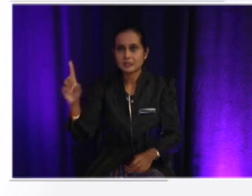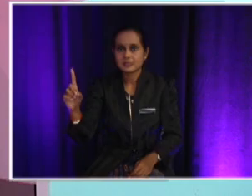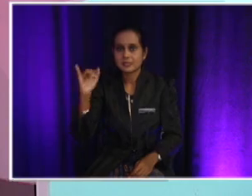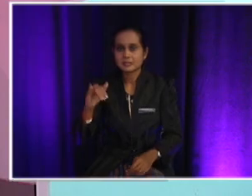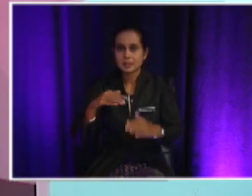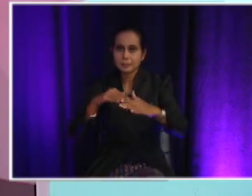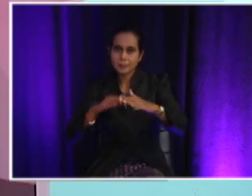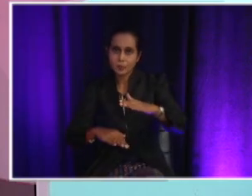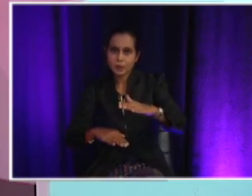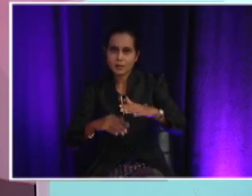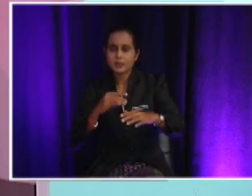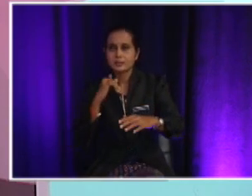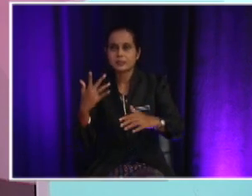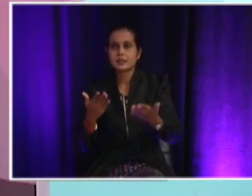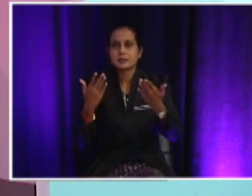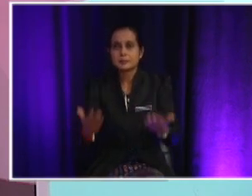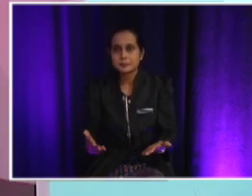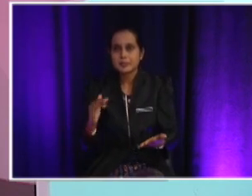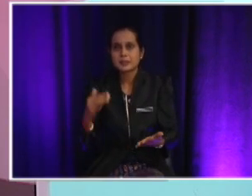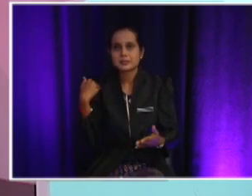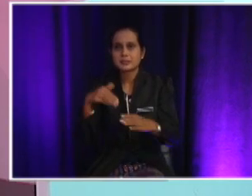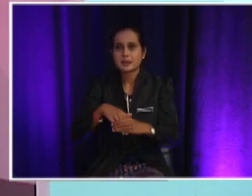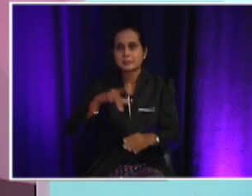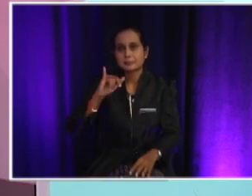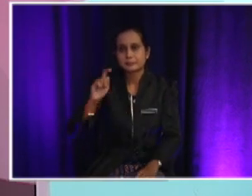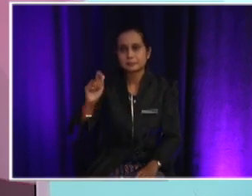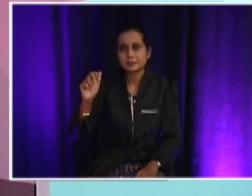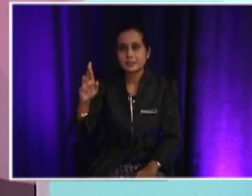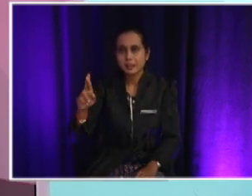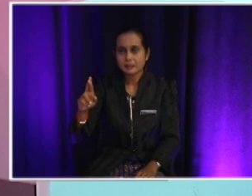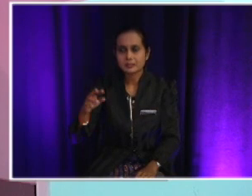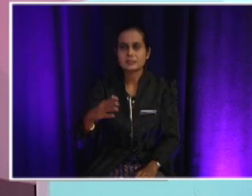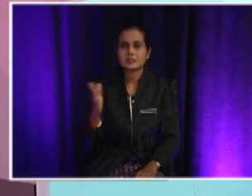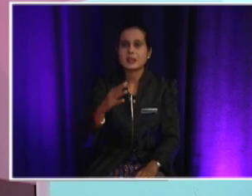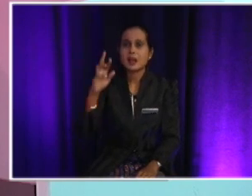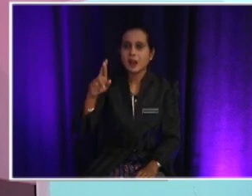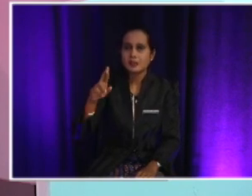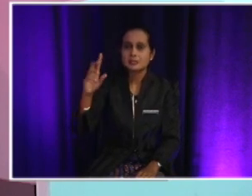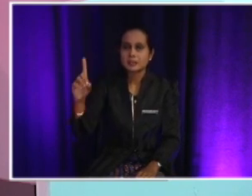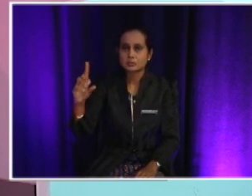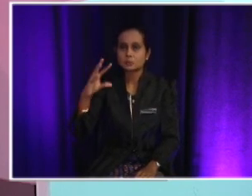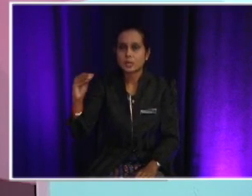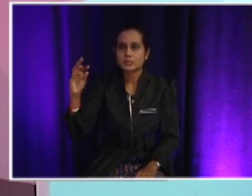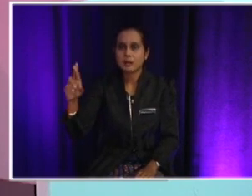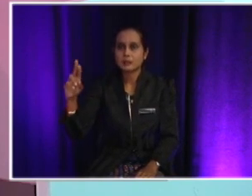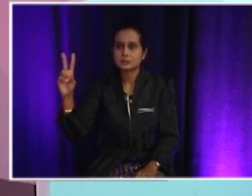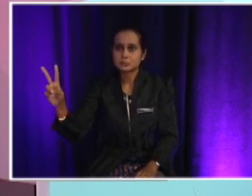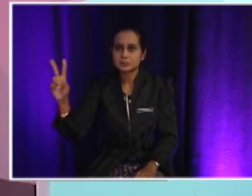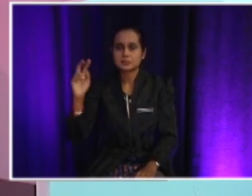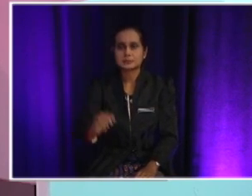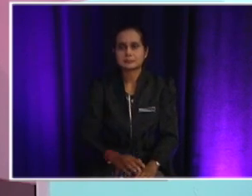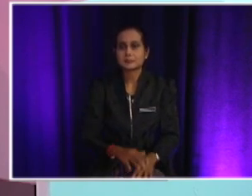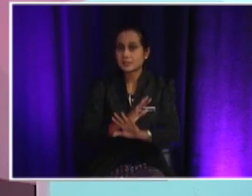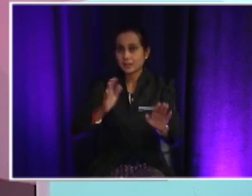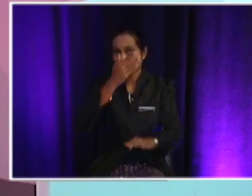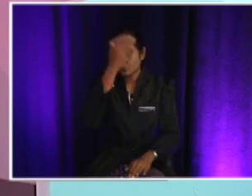bawah adalah beban yang ada di dalam lita, iaitu R1 dan R2. Kita jangan